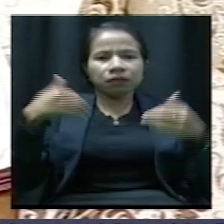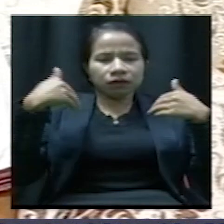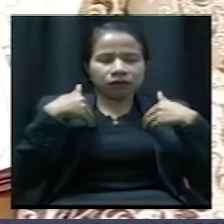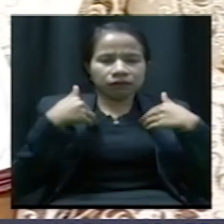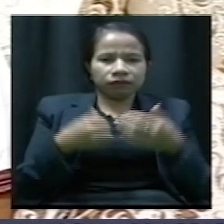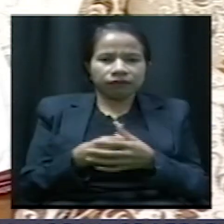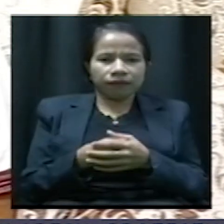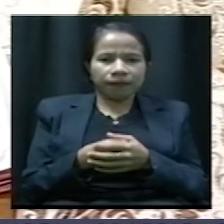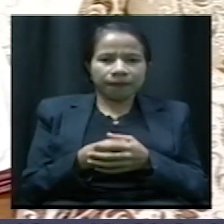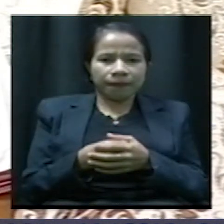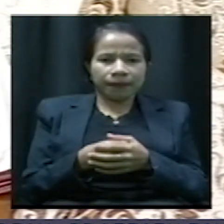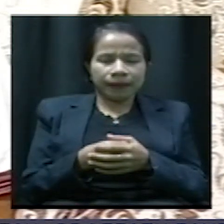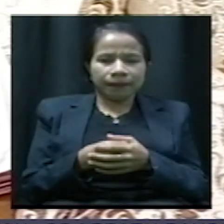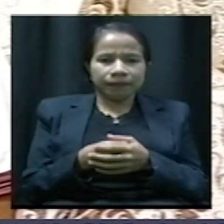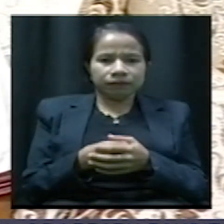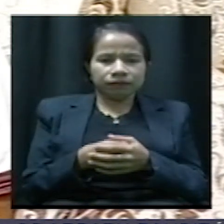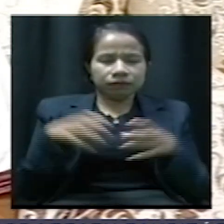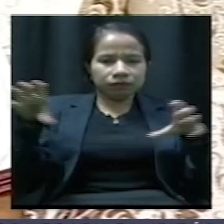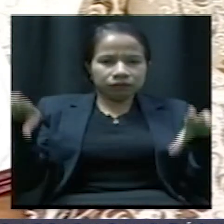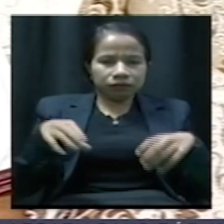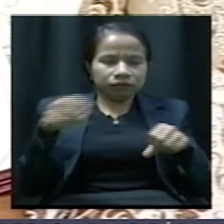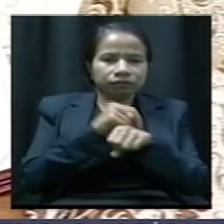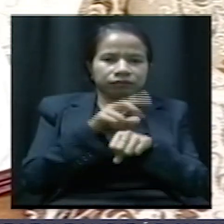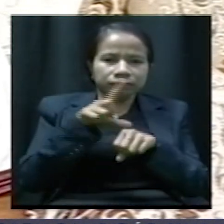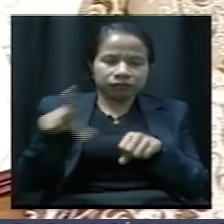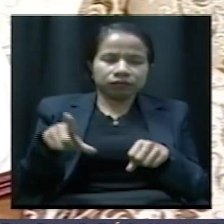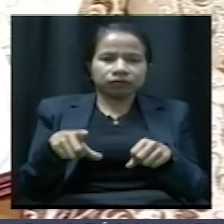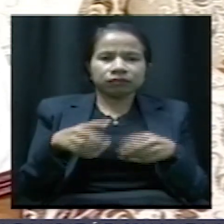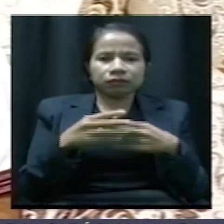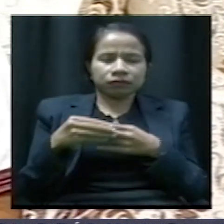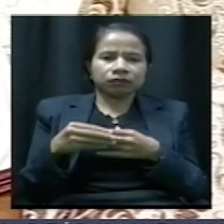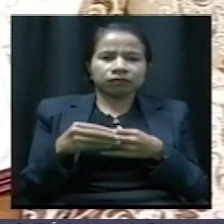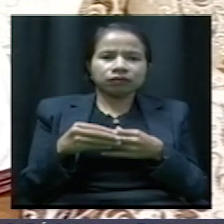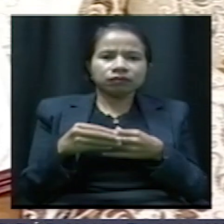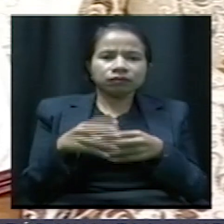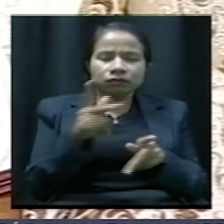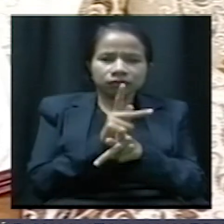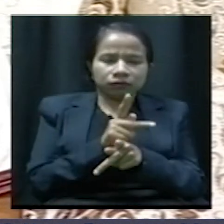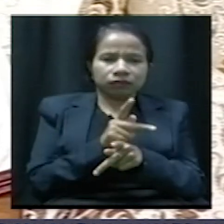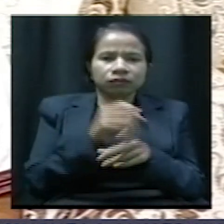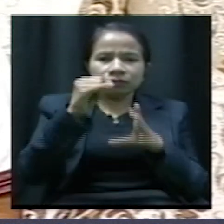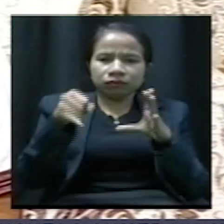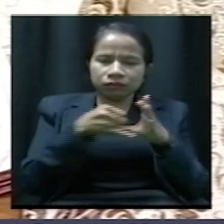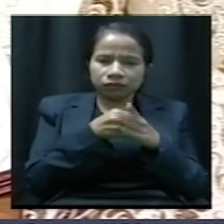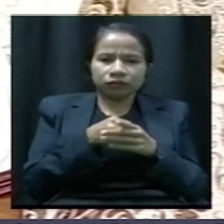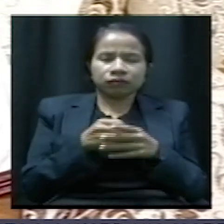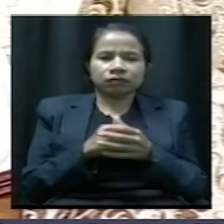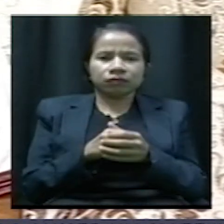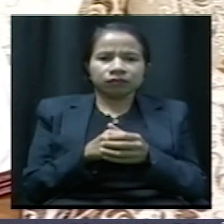politik pun liutene sistema nasional ni bemak iha liu asegura inklusion sosial no ito opta